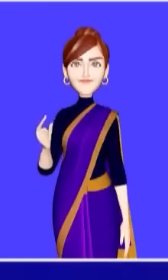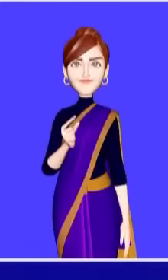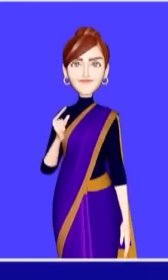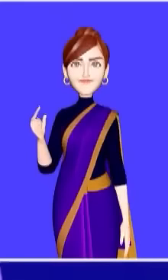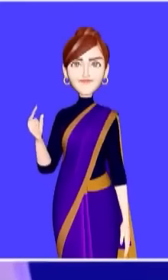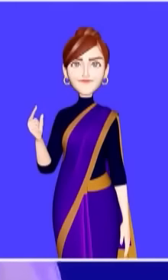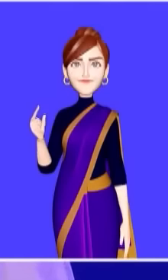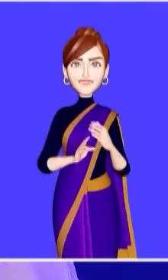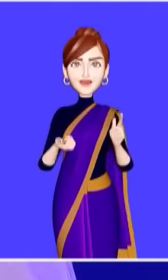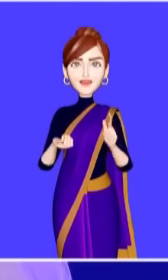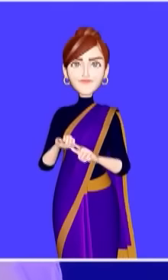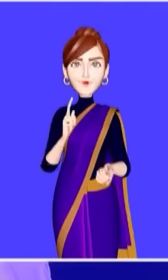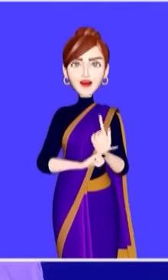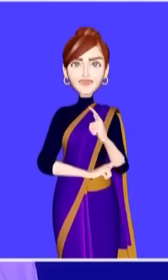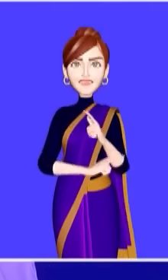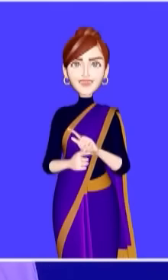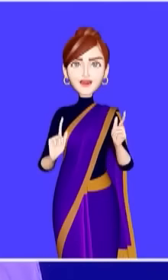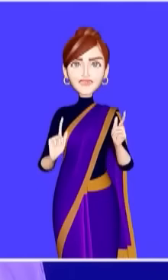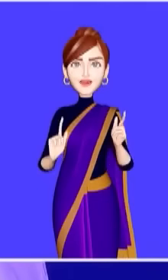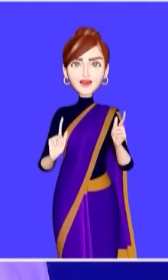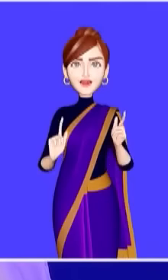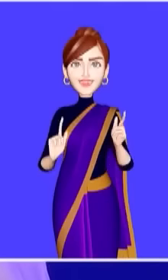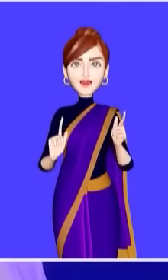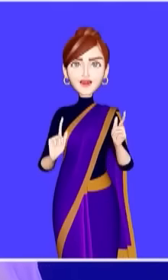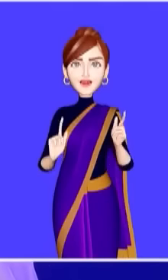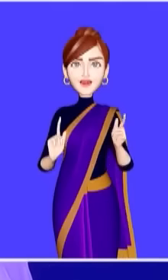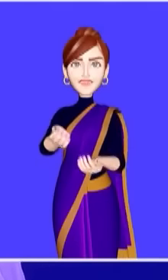फाइनल कॉल हमारी ही होती है।